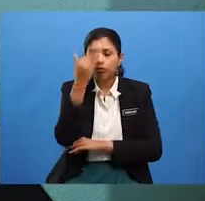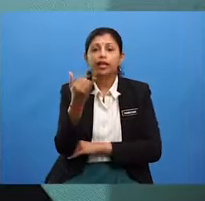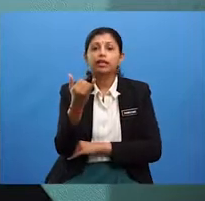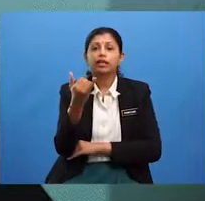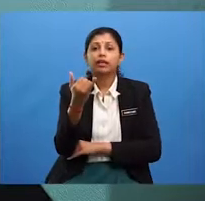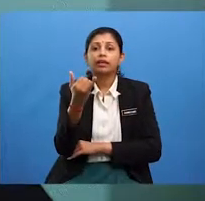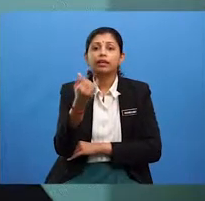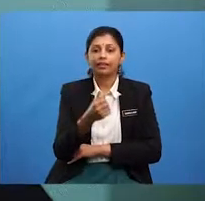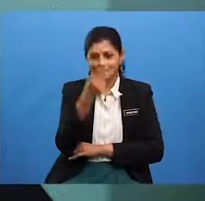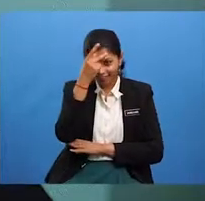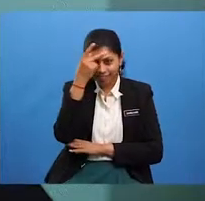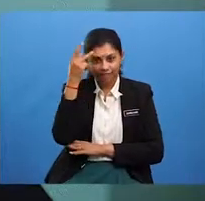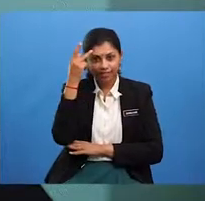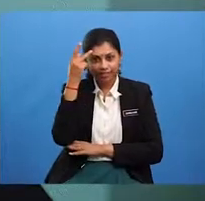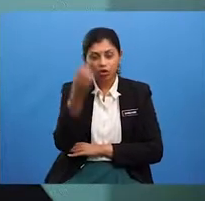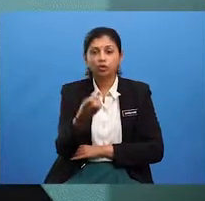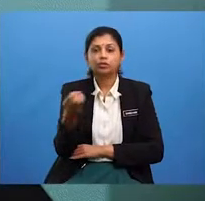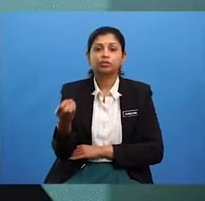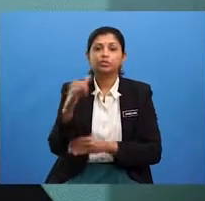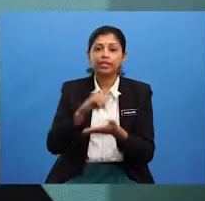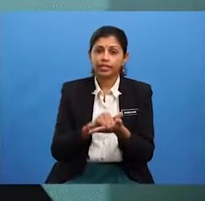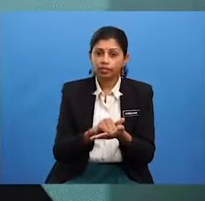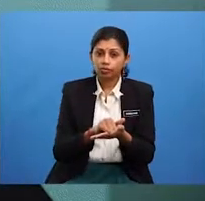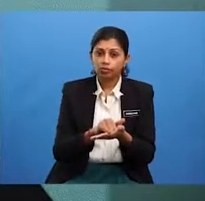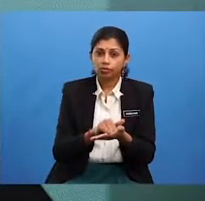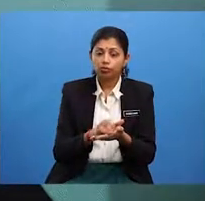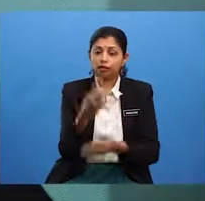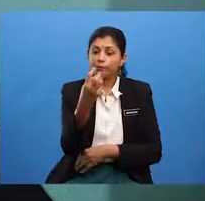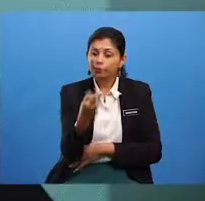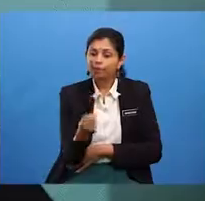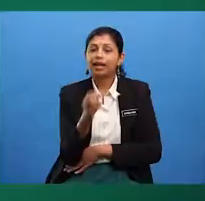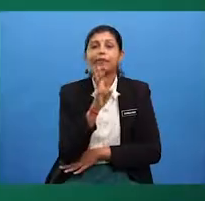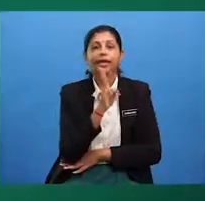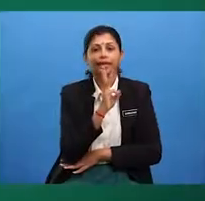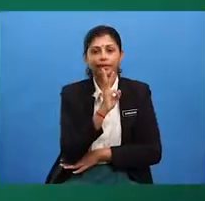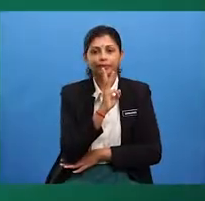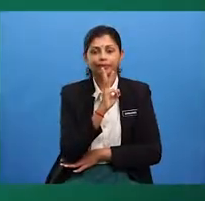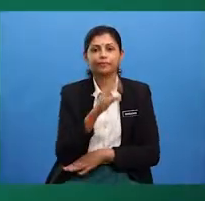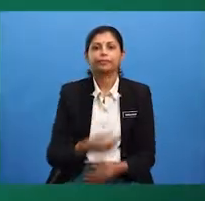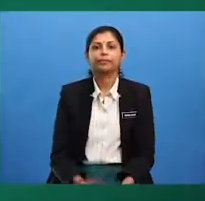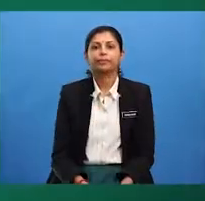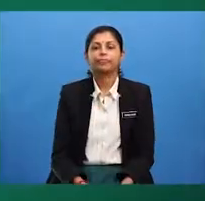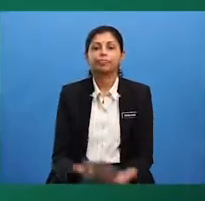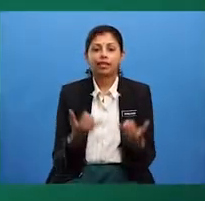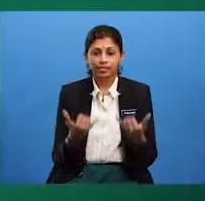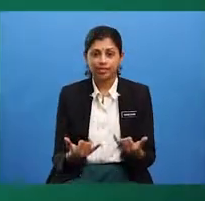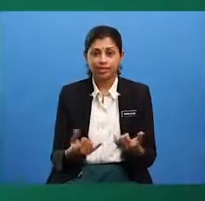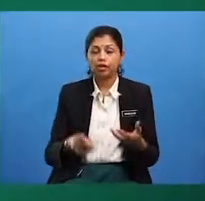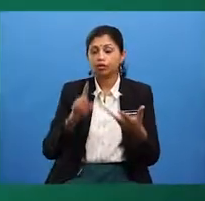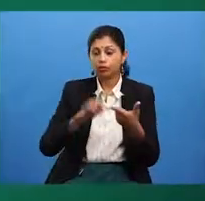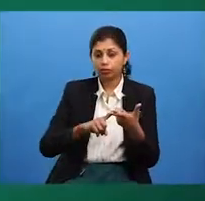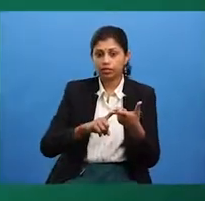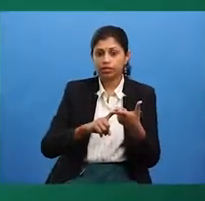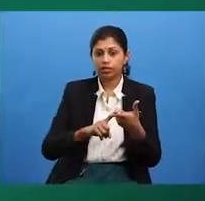Tepat sekali, kerana objek-objek tersebut adalah penyerap air. Aktiviti kedua,